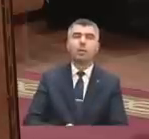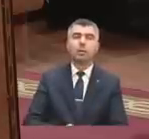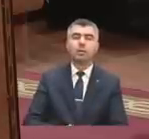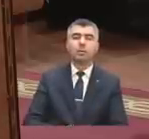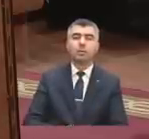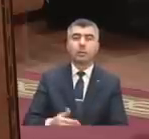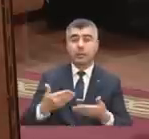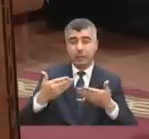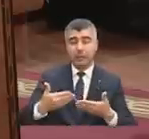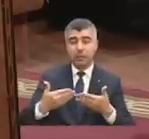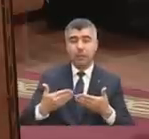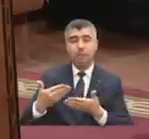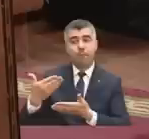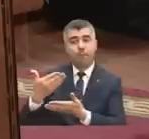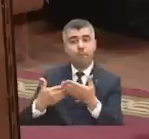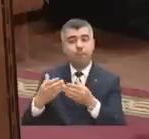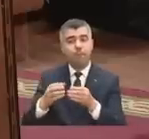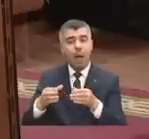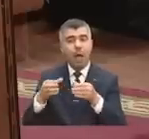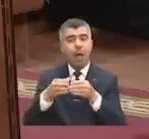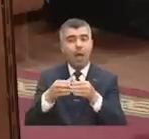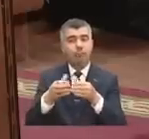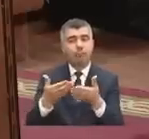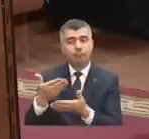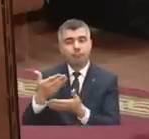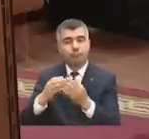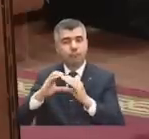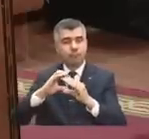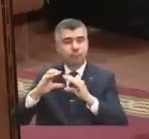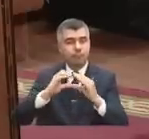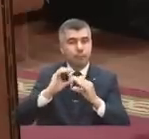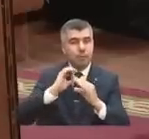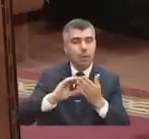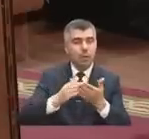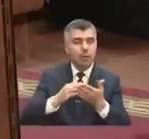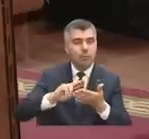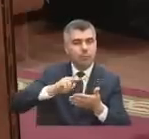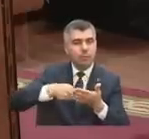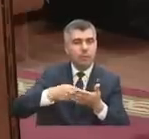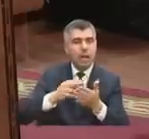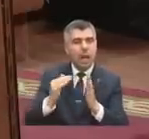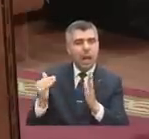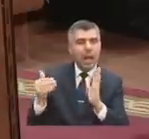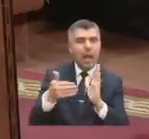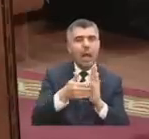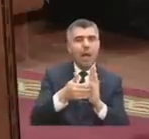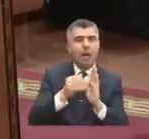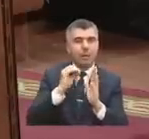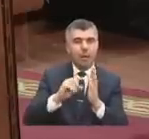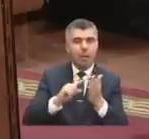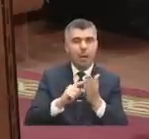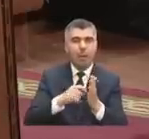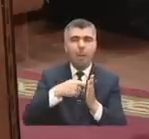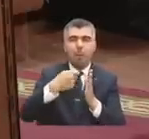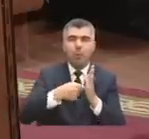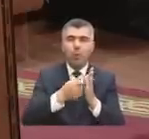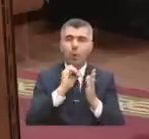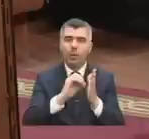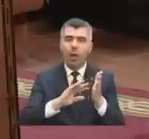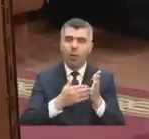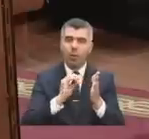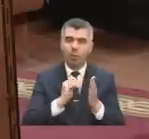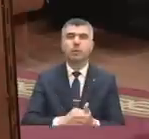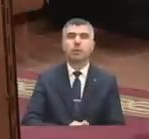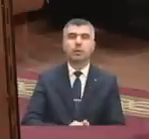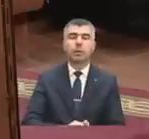الاعداد المشاورات مع الفلقاء الاجتماعيين وذلك من اجل المتوافق حول الصيغه النهائيه للمشروع والنصوص التنظيميه المرتبطه